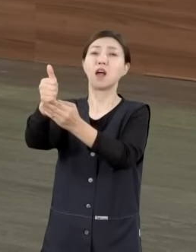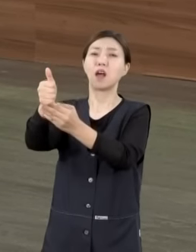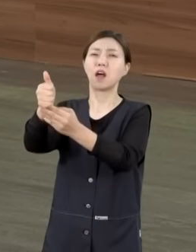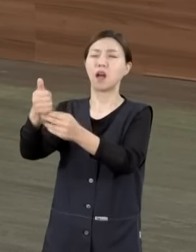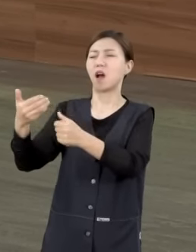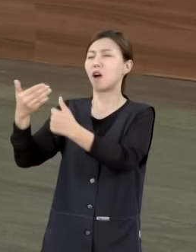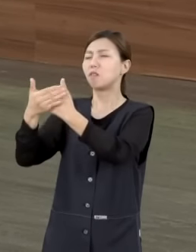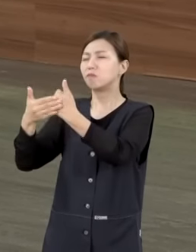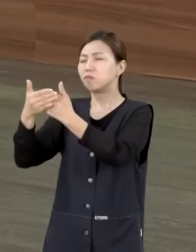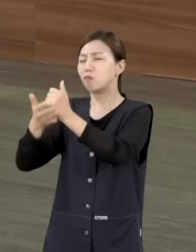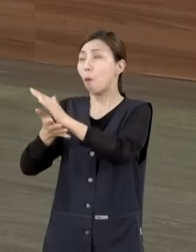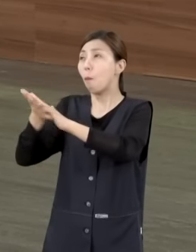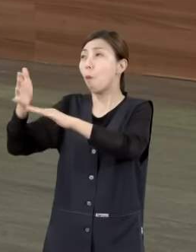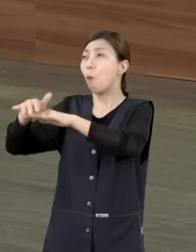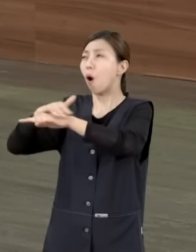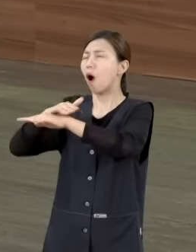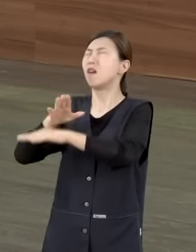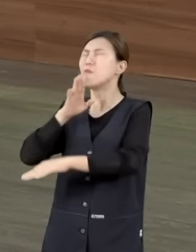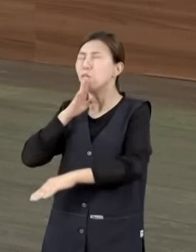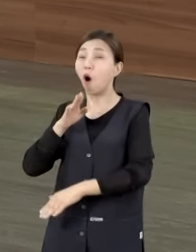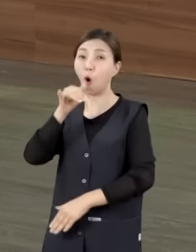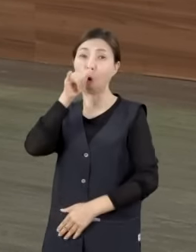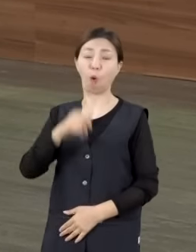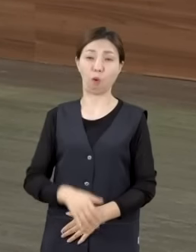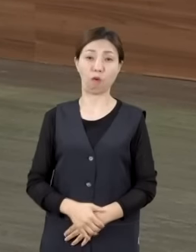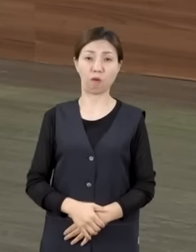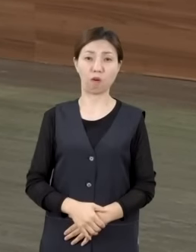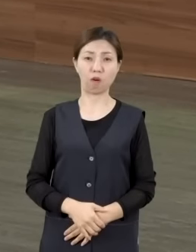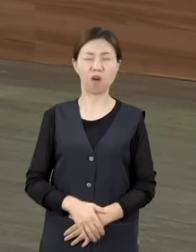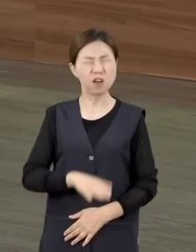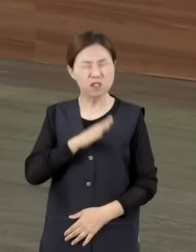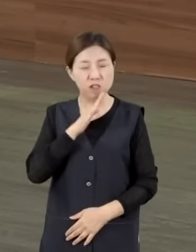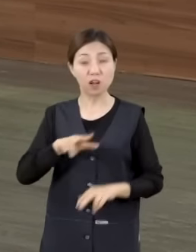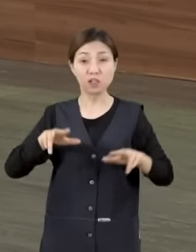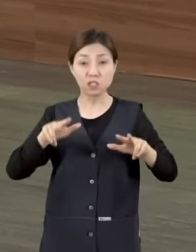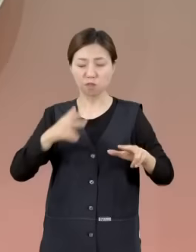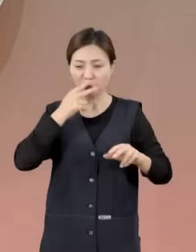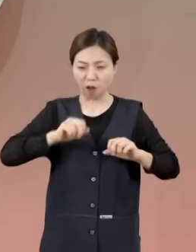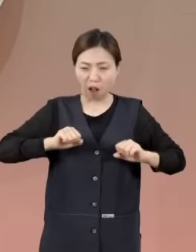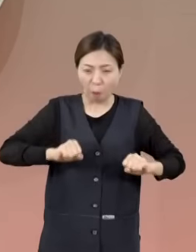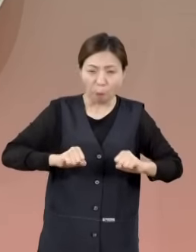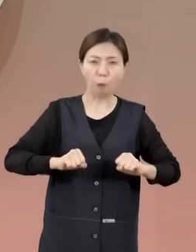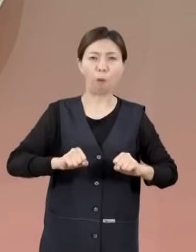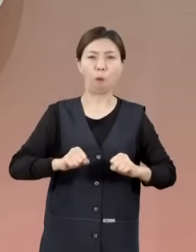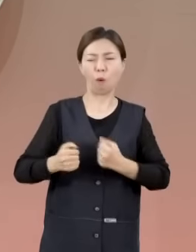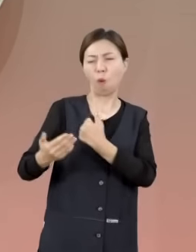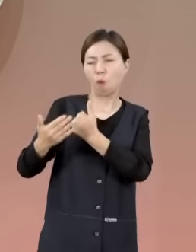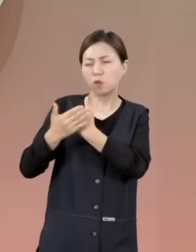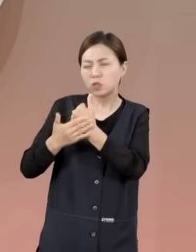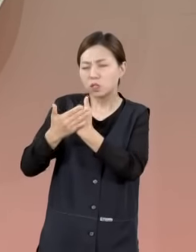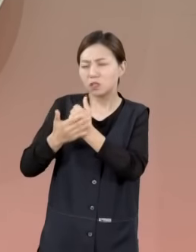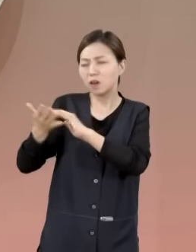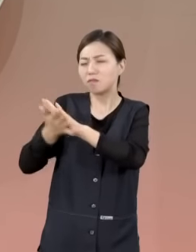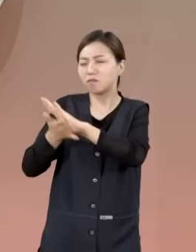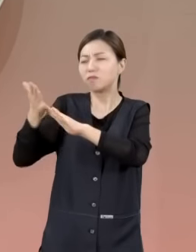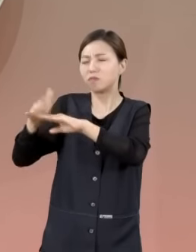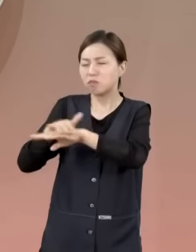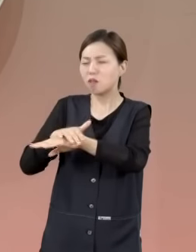정말 있구나이 영이란게 정말 있구나 생생하게 살아